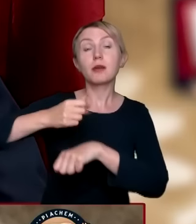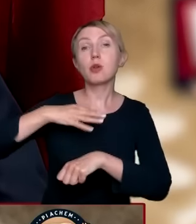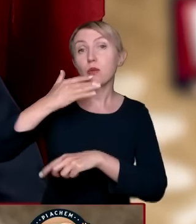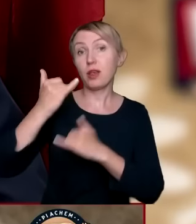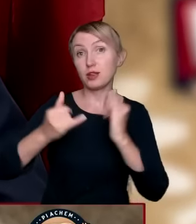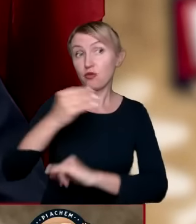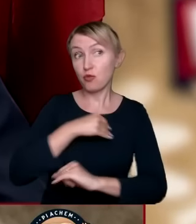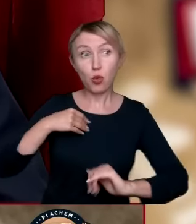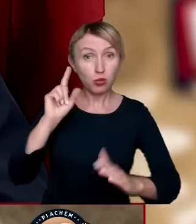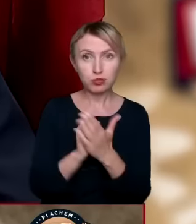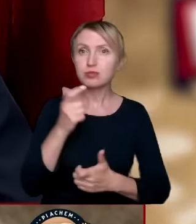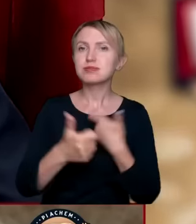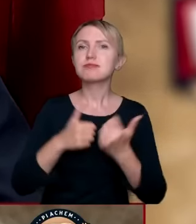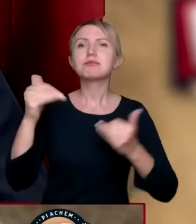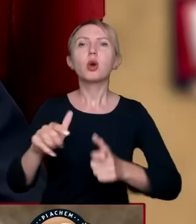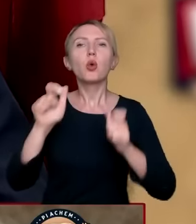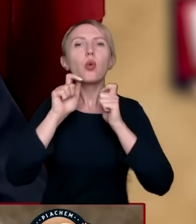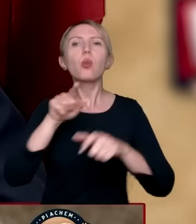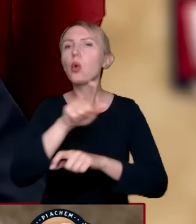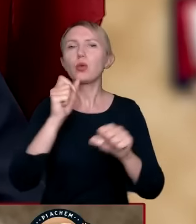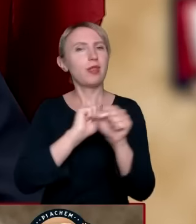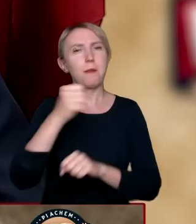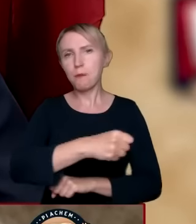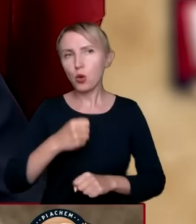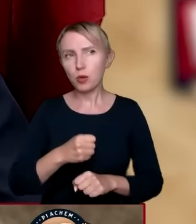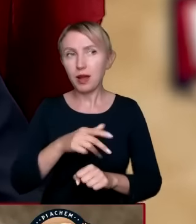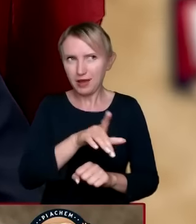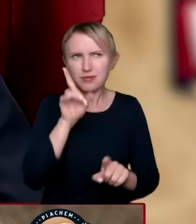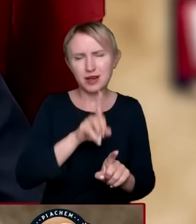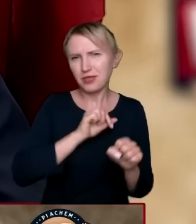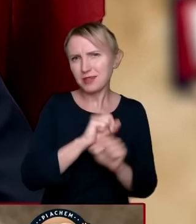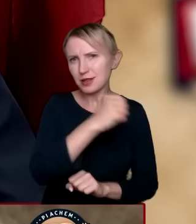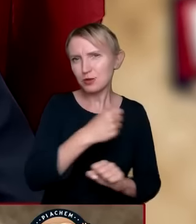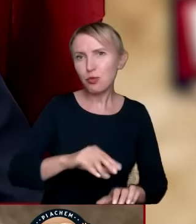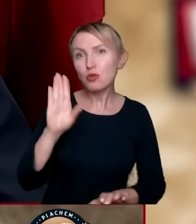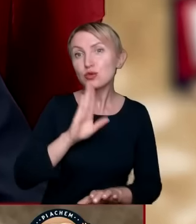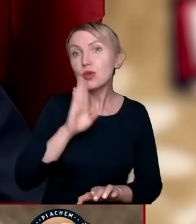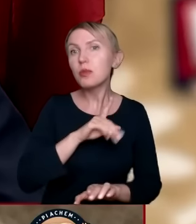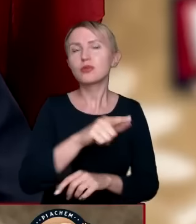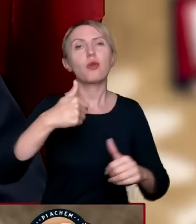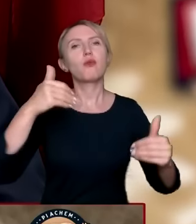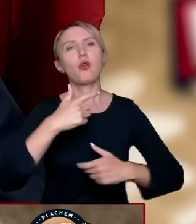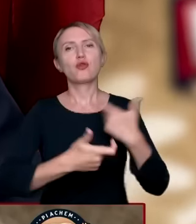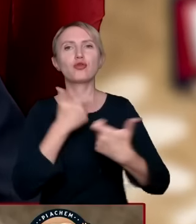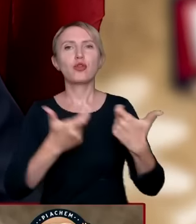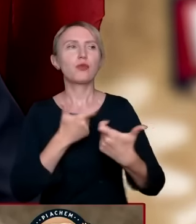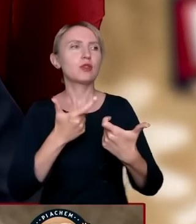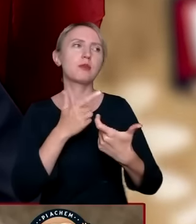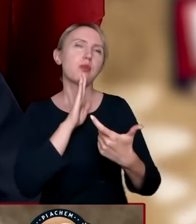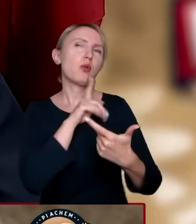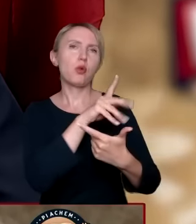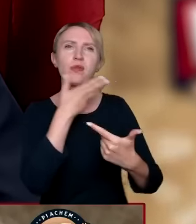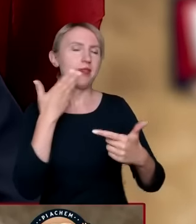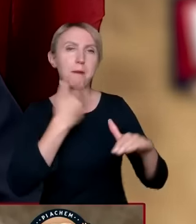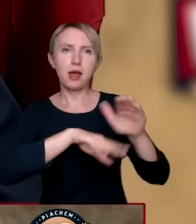coś przechodzi, skoro możemy ogłosić, że ktoś nie jest posłem, jak jest posłem, to możemy działać tak, jakby ktoś nie miał immunitetu,